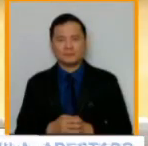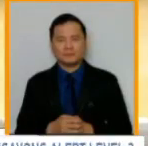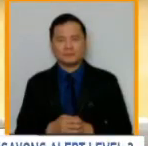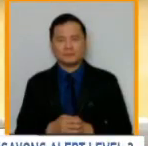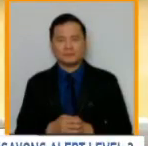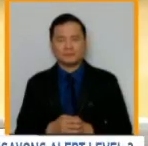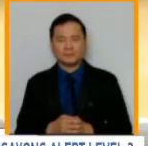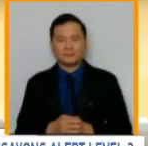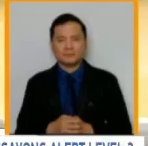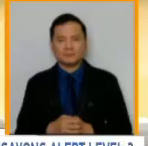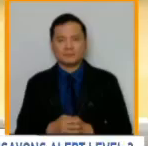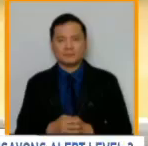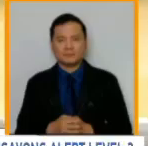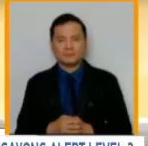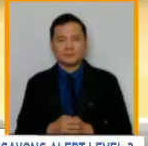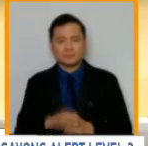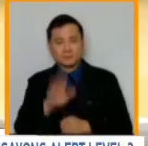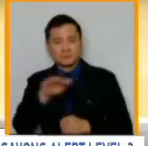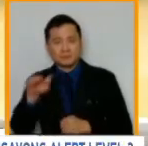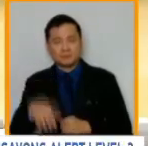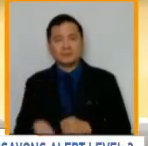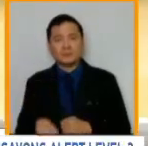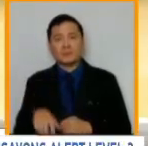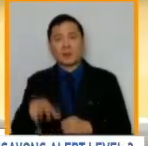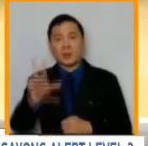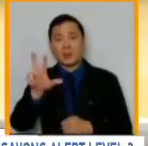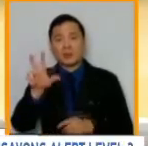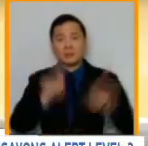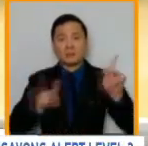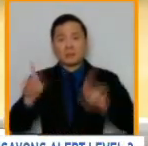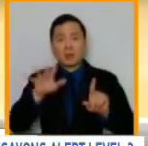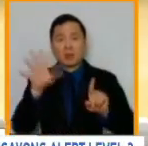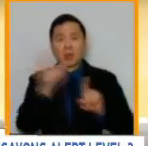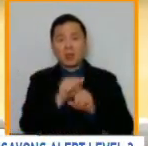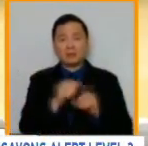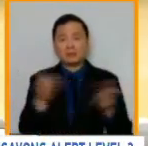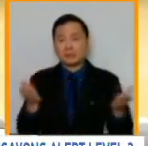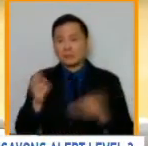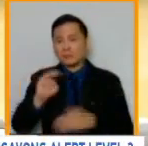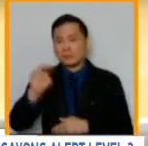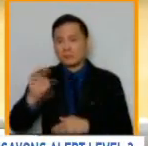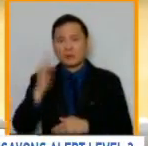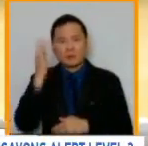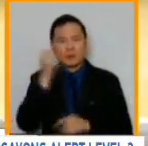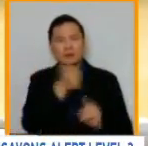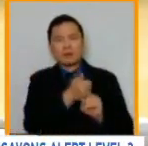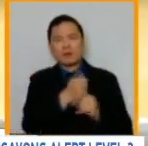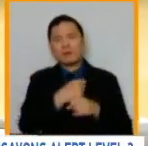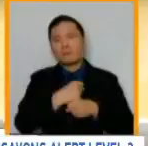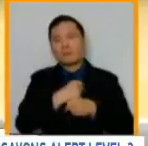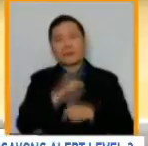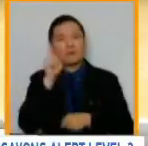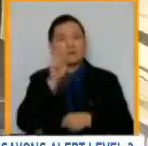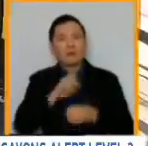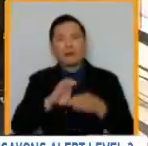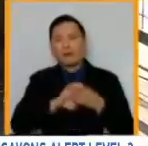Igan, tatlo ang arestado sa Maynila dahil sa pamimiki umano ng vaccination card. May unang balita si Darling Kai.